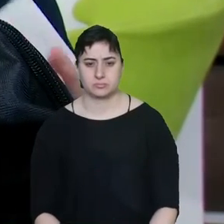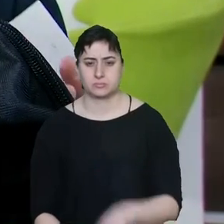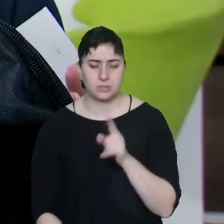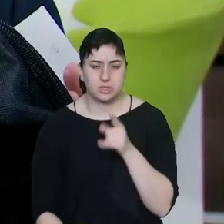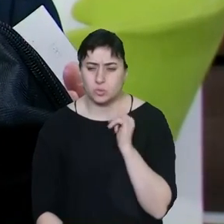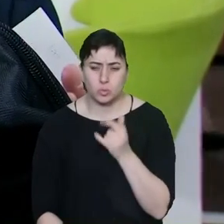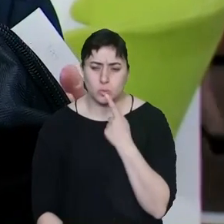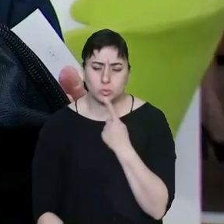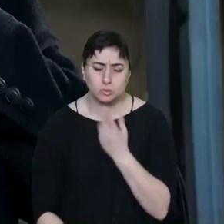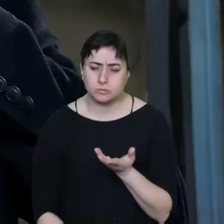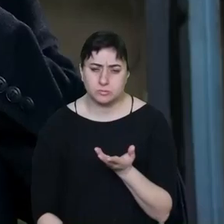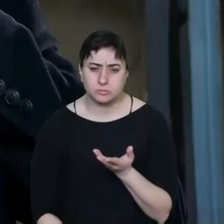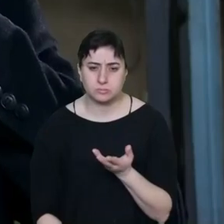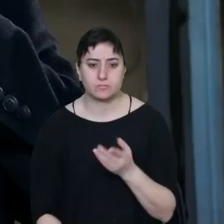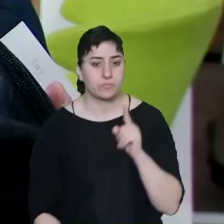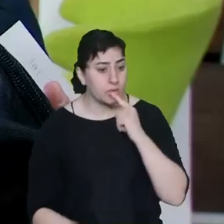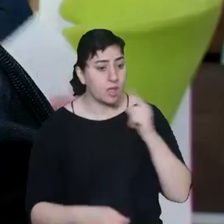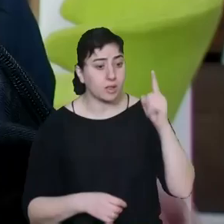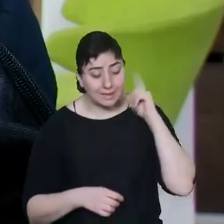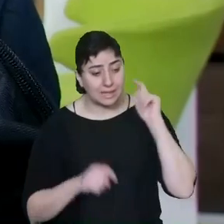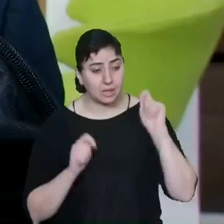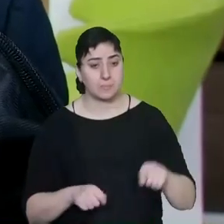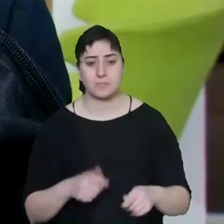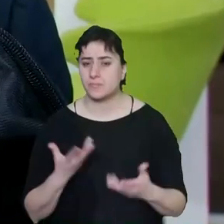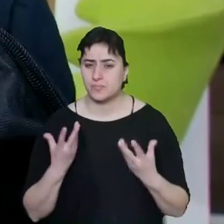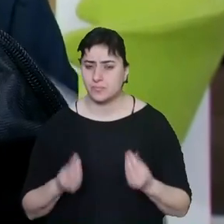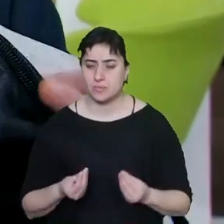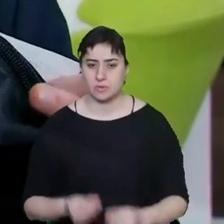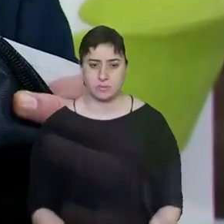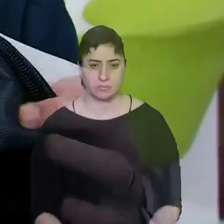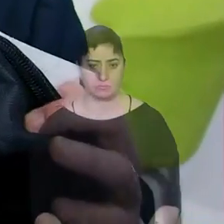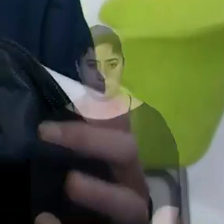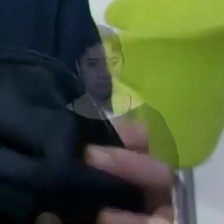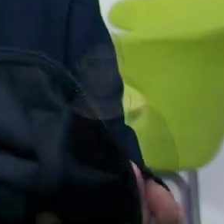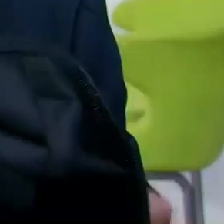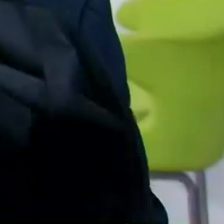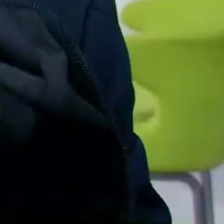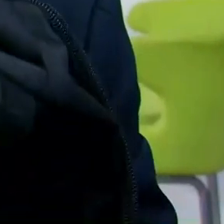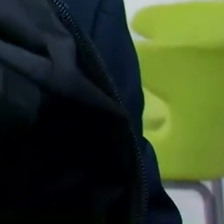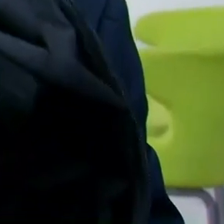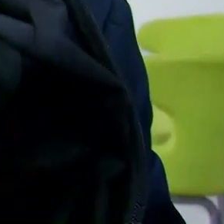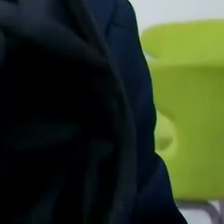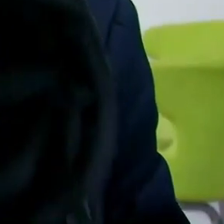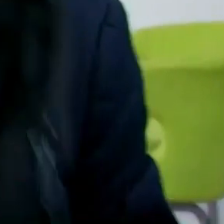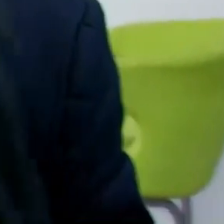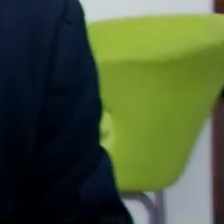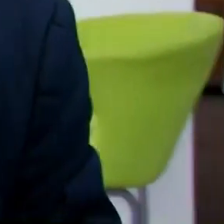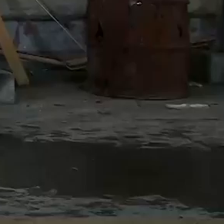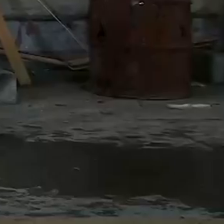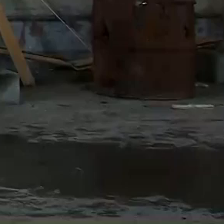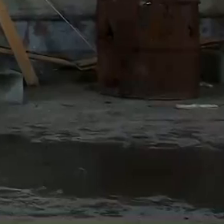sen ne biçim konuşuyorsun ya? Ha? Dediğimi yap. Hay, ne oluyor? Afallamış bir halde çantayı masanın üzerinden